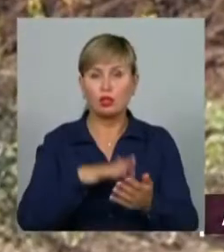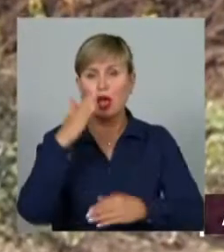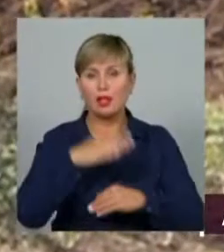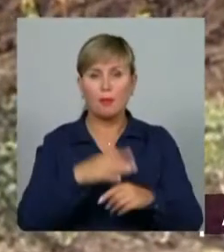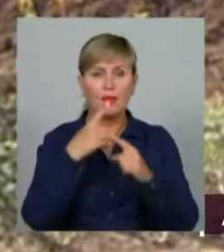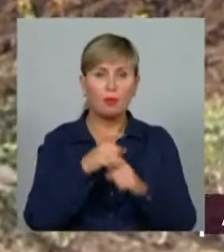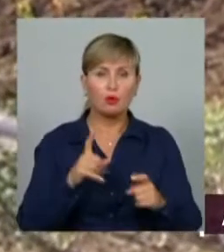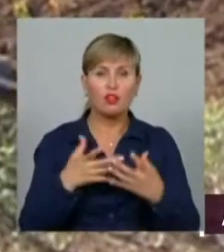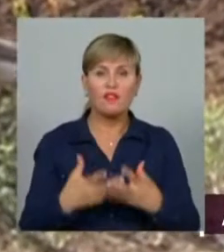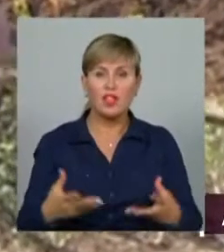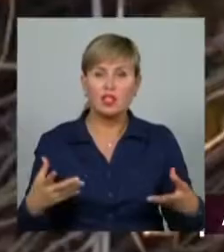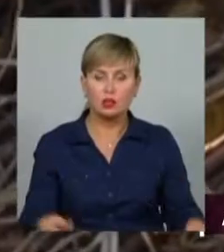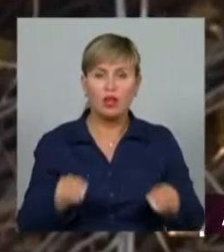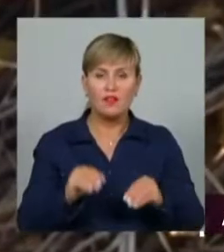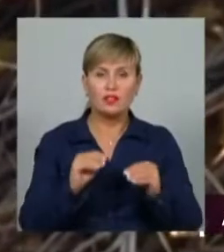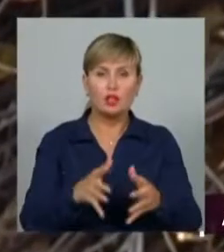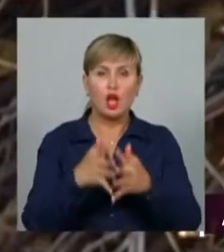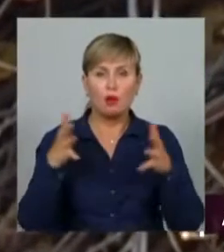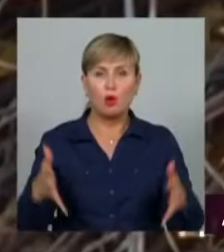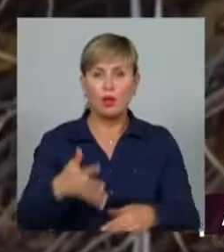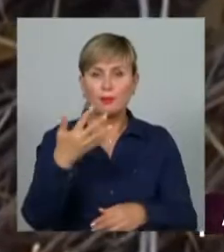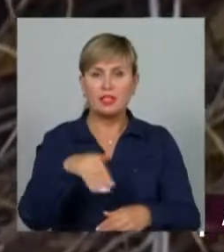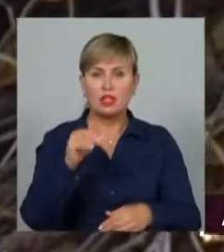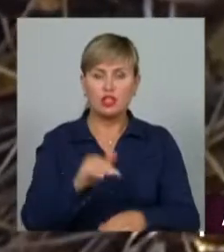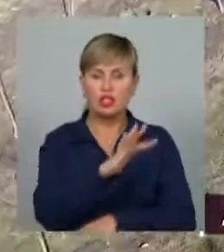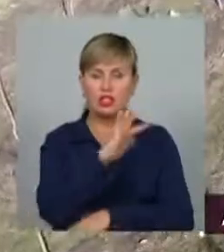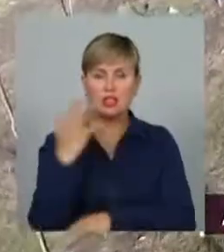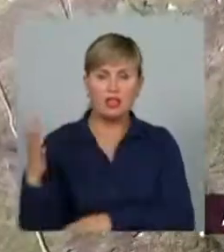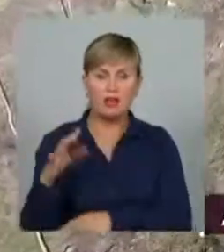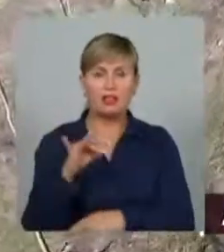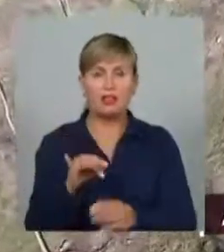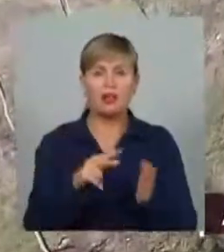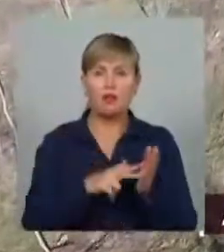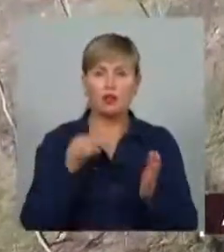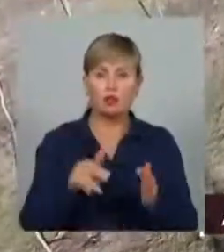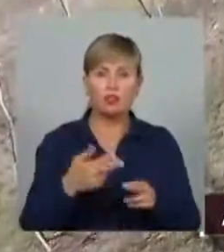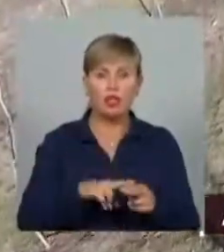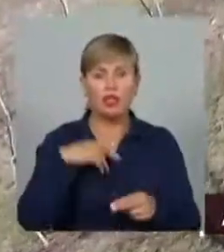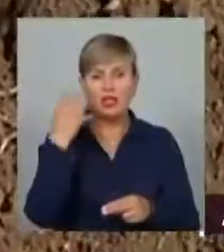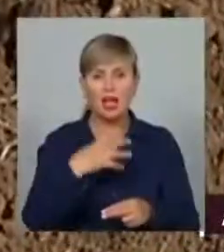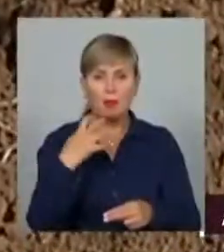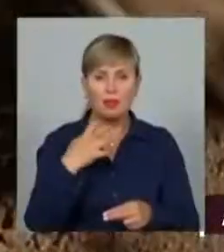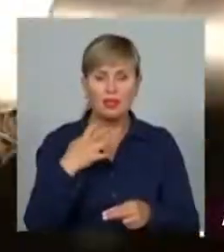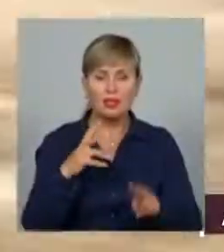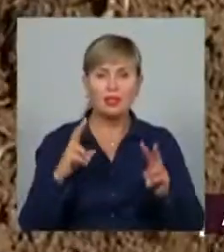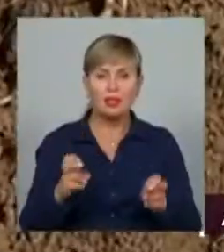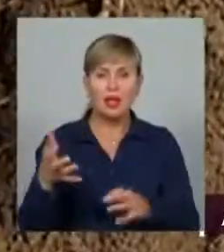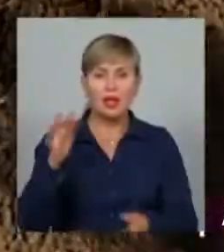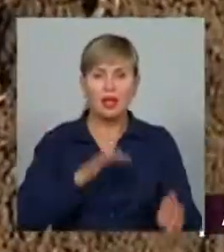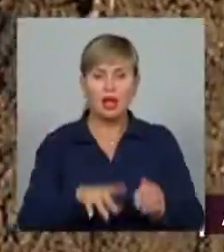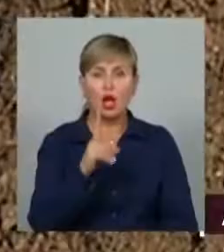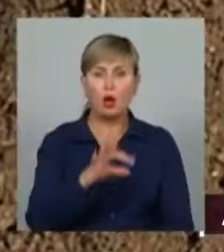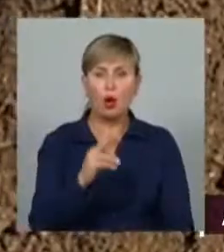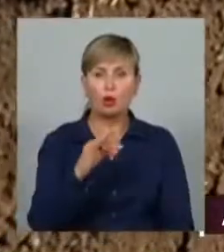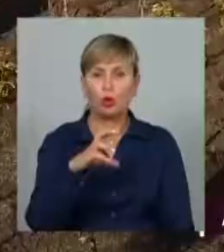этой весной в мегаполисе высадили более 50 тысяч саженцев. Из них 8 тысяч – это яблони Сиверса на горе Куктебе.